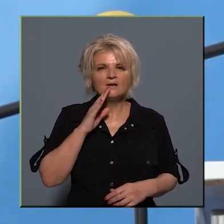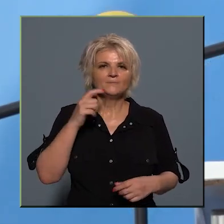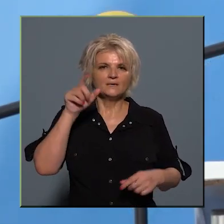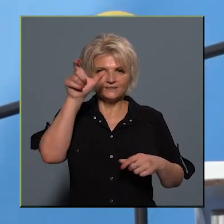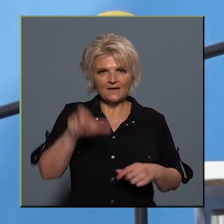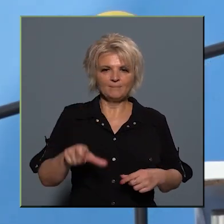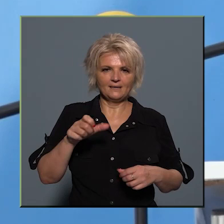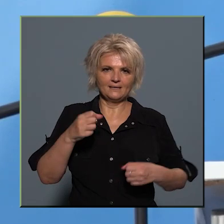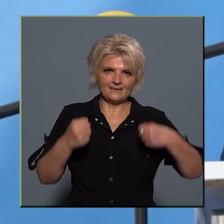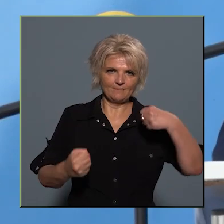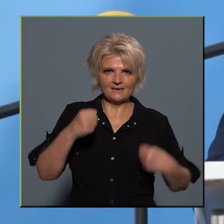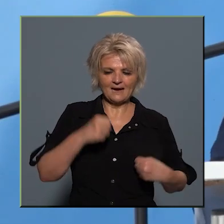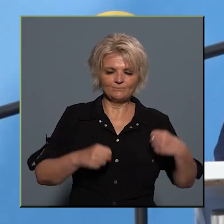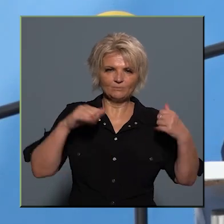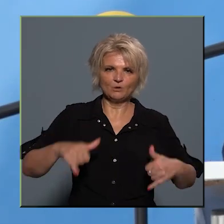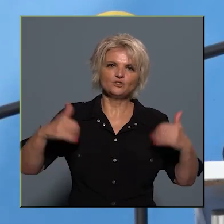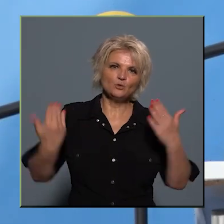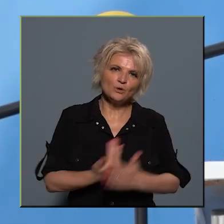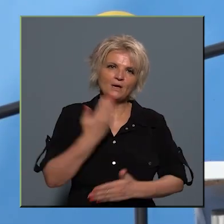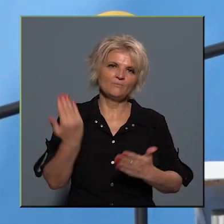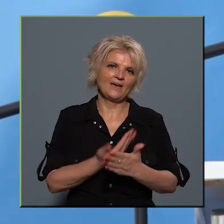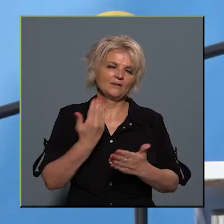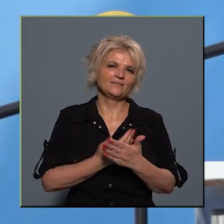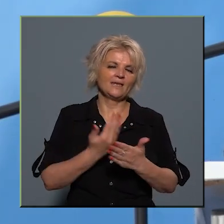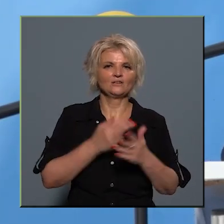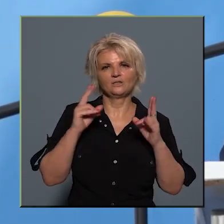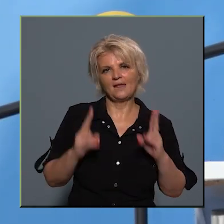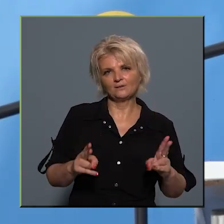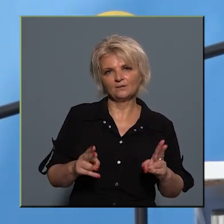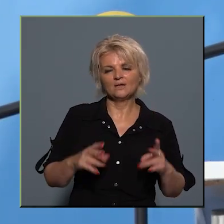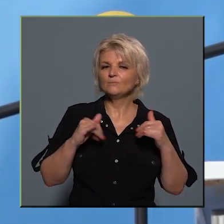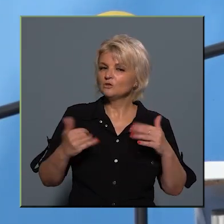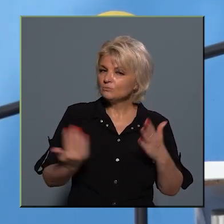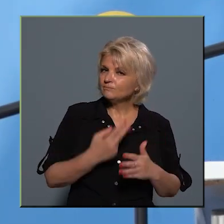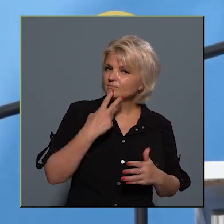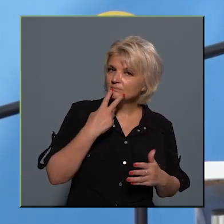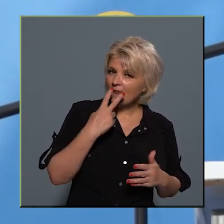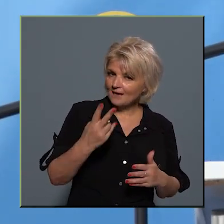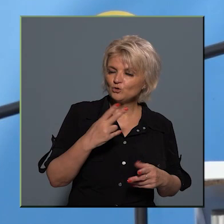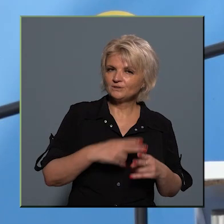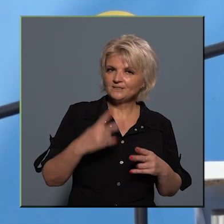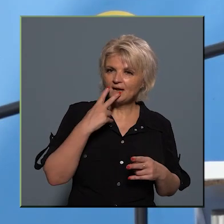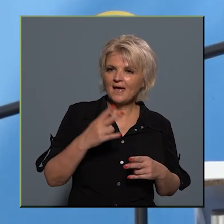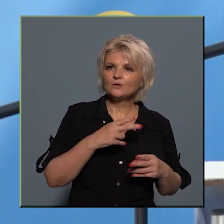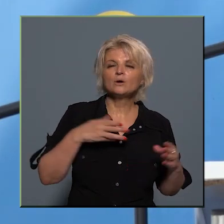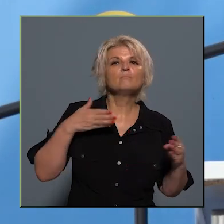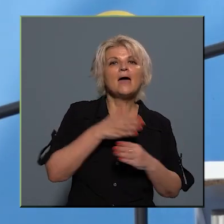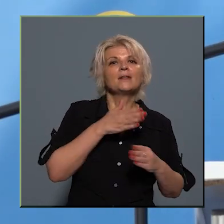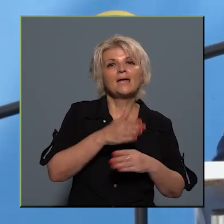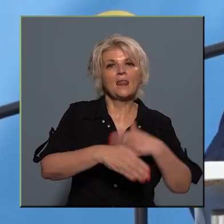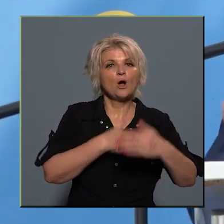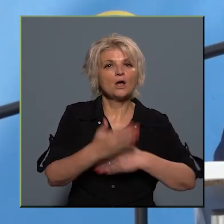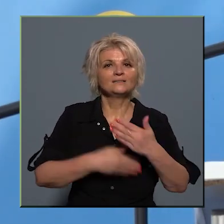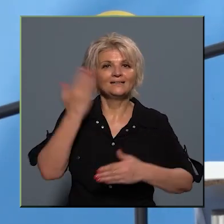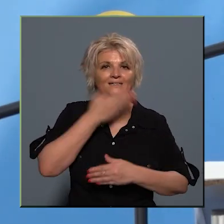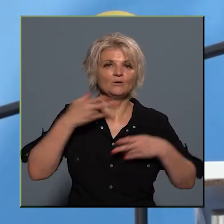újabb felhasználási lehetőség. Tehát megint egy lépéssel közelebb kerültünk ahhoz, hogy tisztán lássuk azt, hogy hol és merre kell tovább mennünk a hidrogén útján. Én